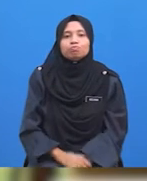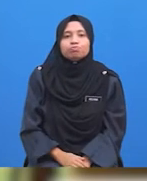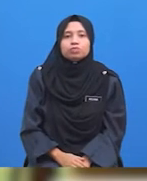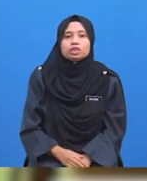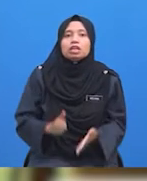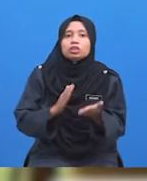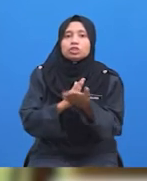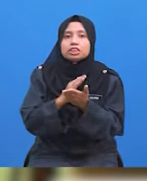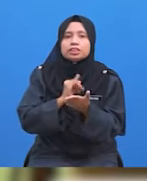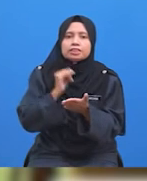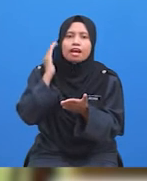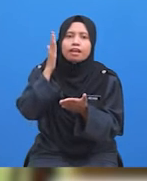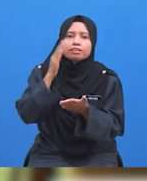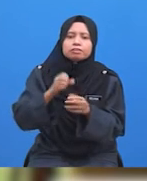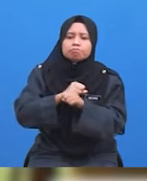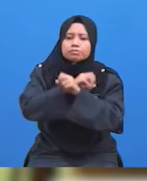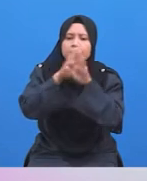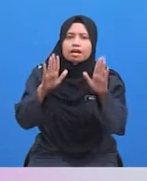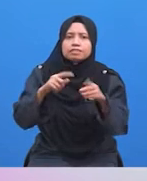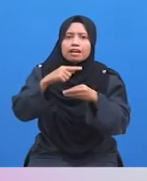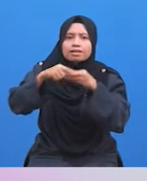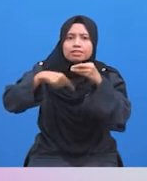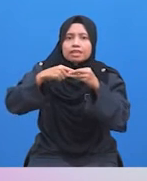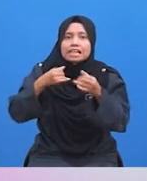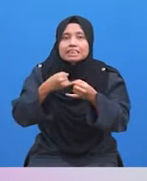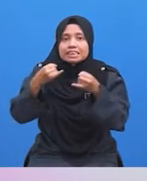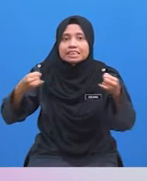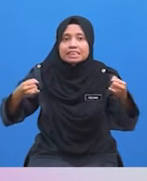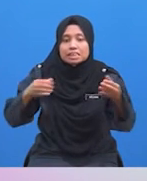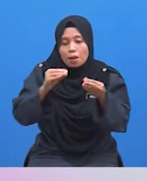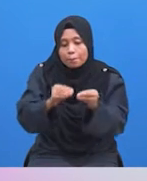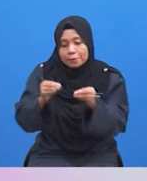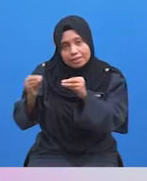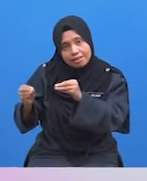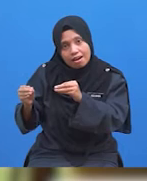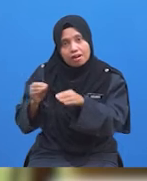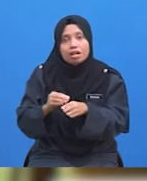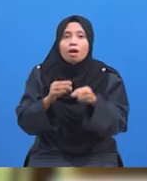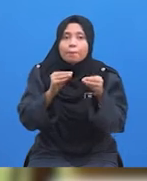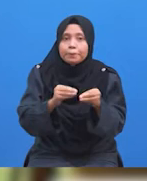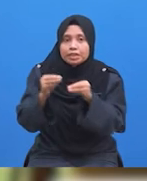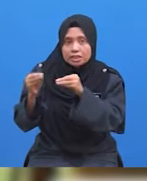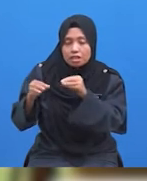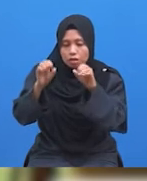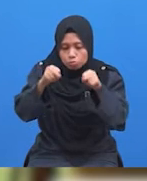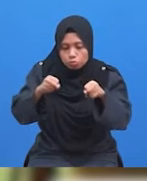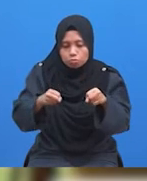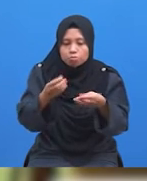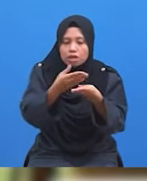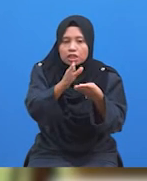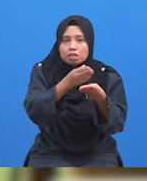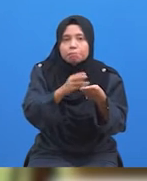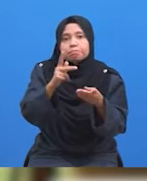Seterusnya saya akan menjelaskan tentang jenis-jenis migrasi migrasi boleh dibahagikan kepada